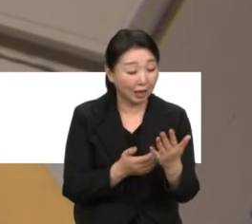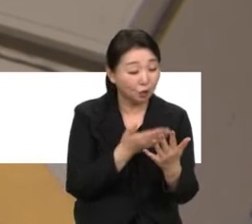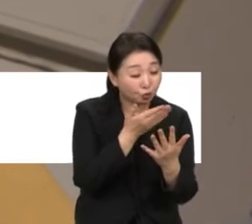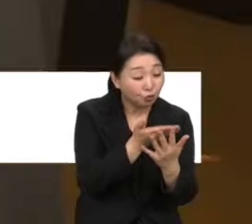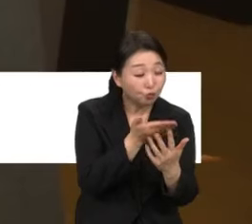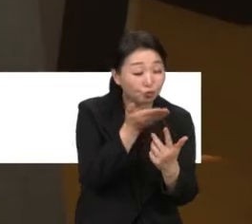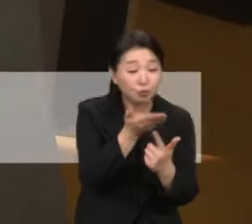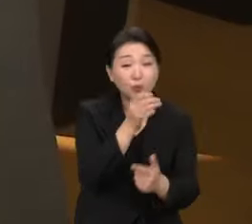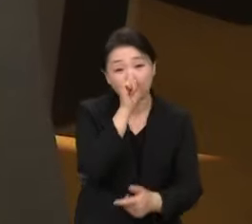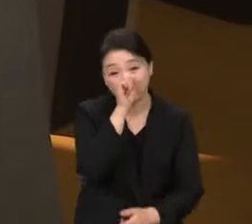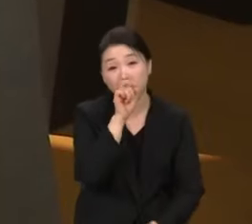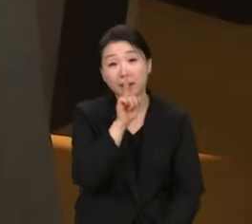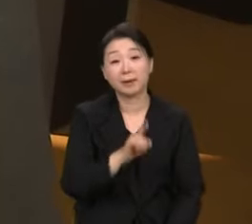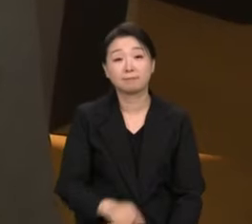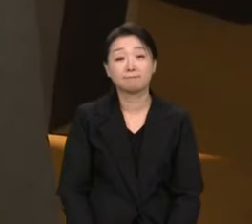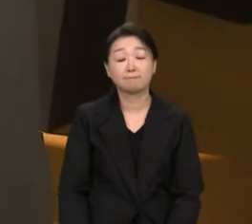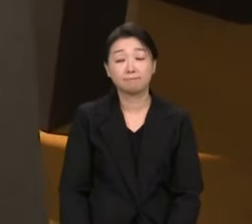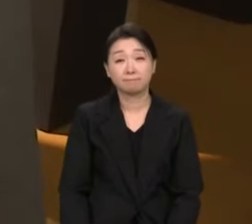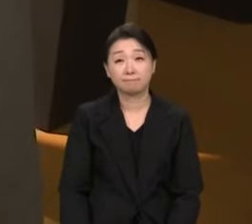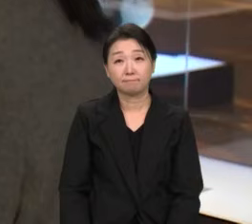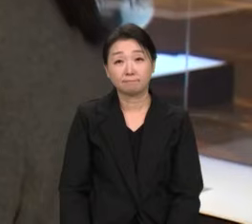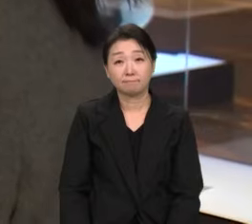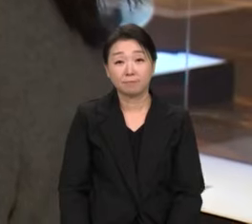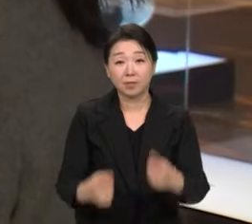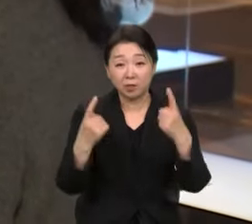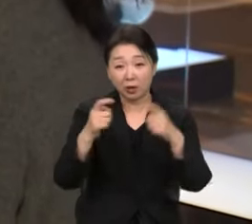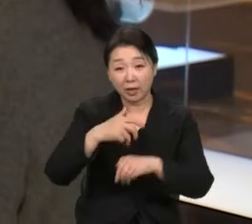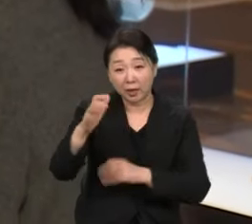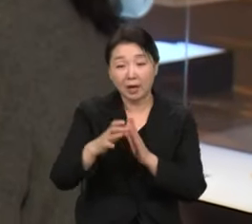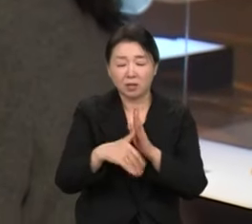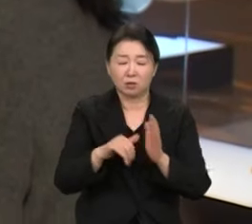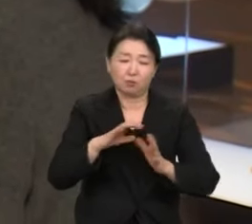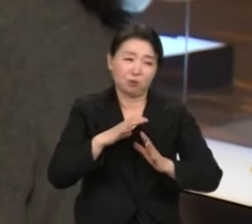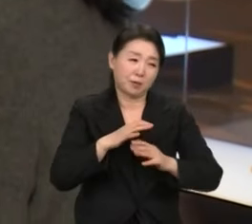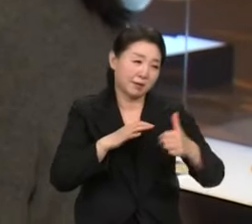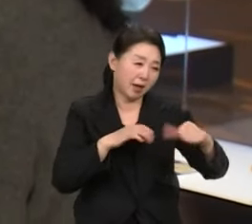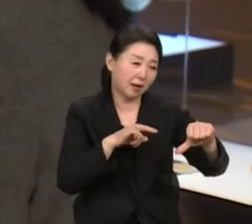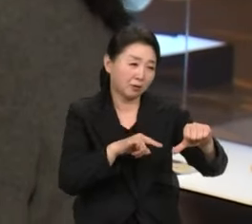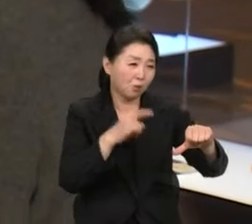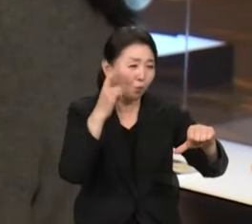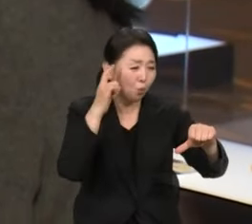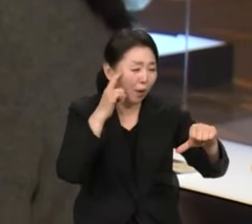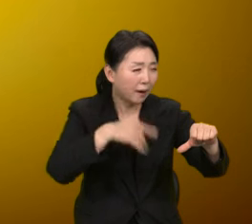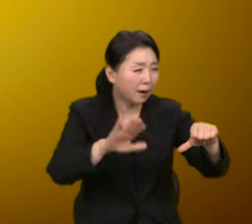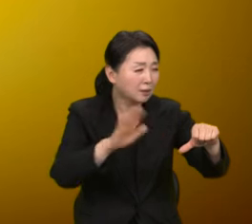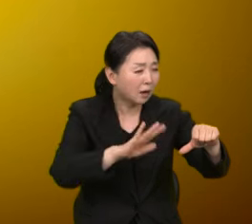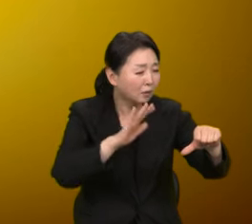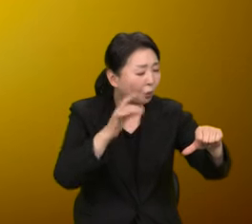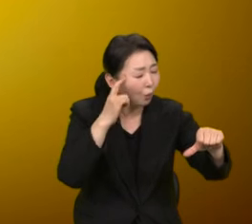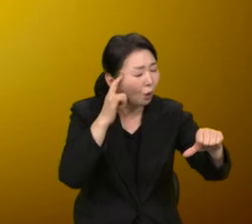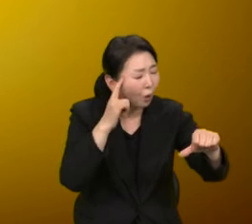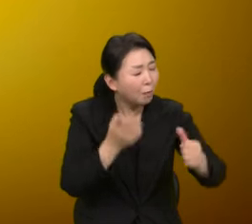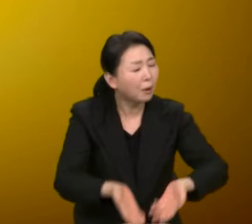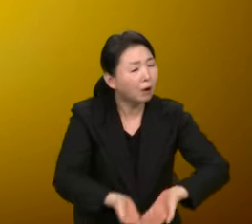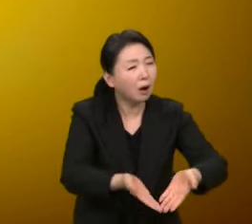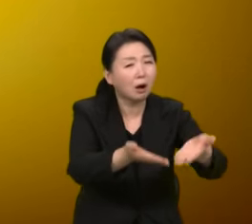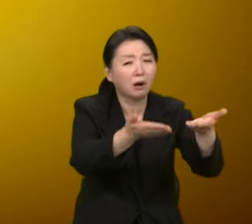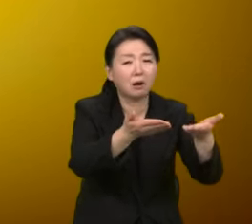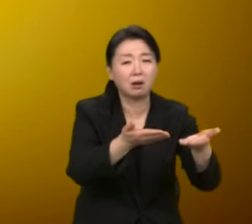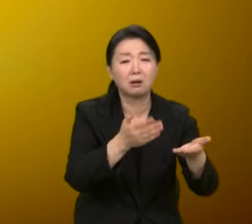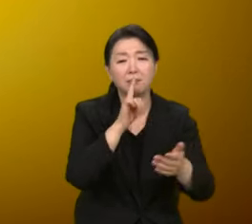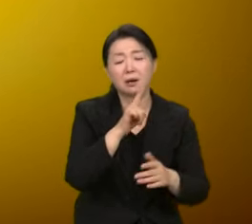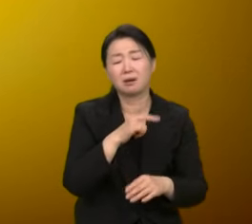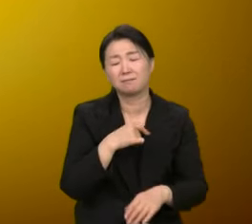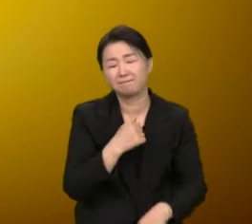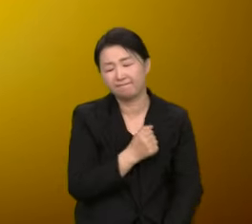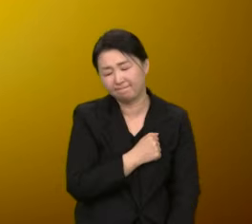좋다고. 수학여행 떠나기 전날, 어쩐지 무섭다던 아들에게 왜 안 가려 하냐며 재촉하던 일이 엄마는